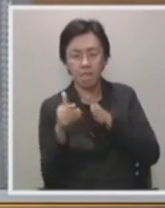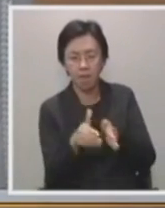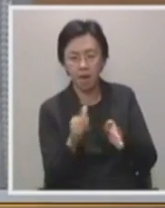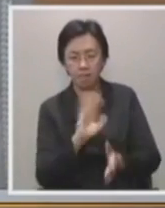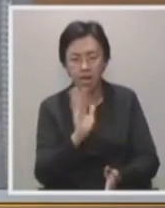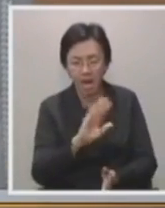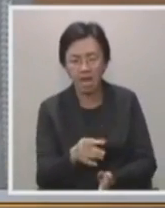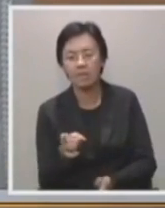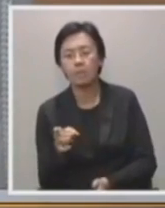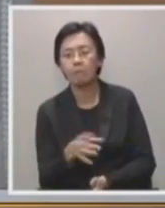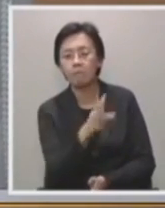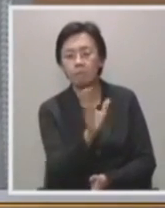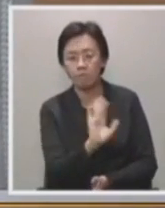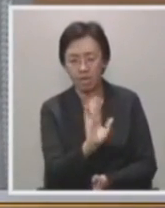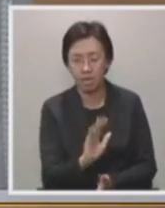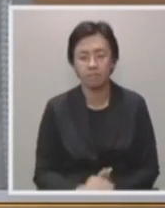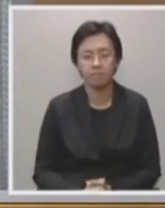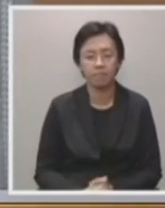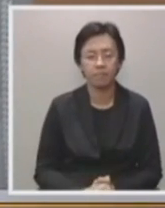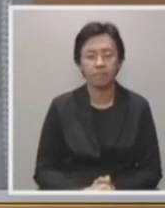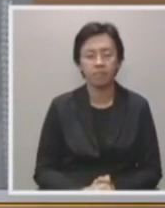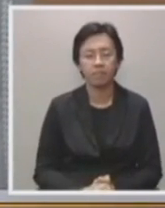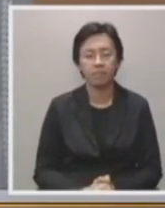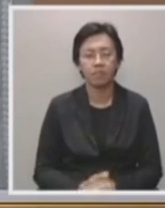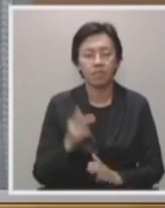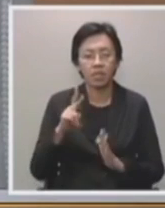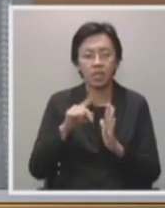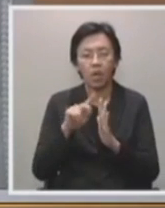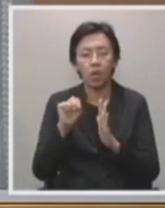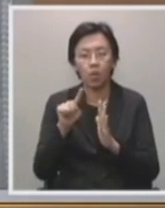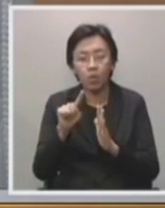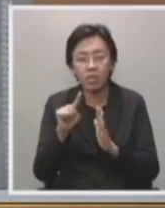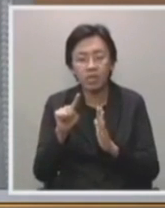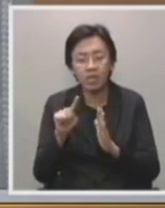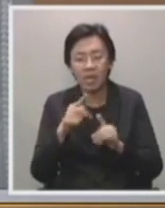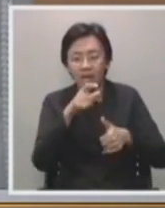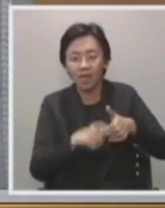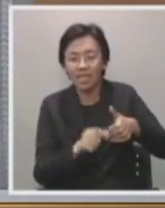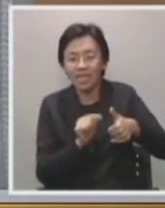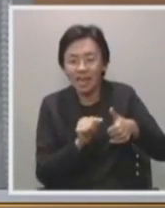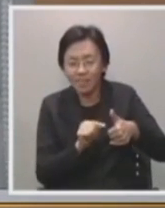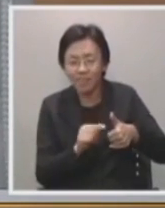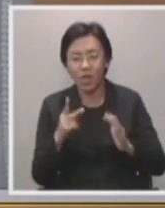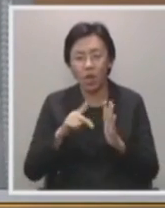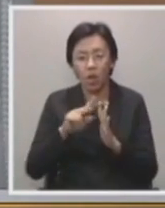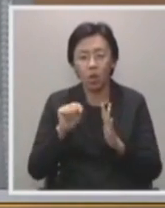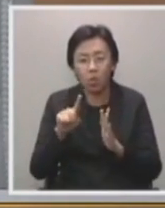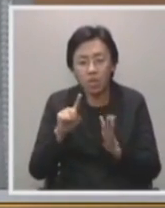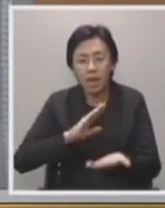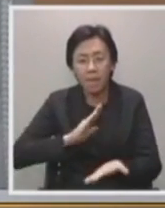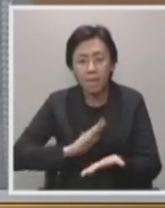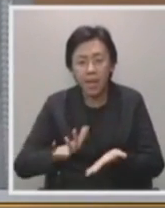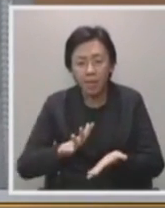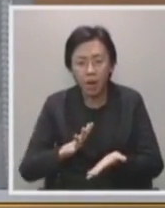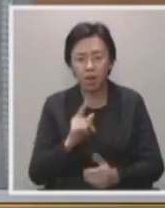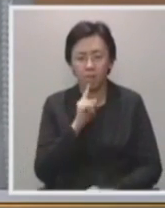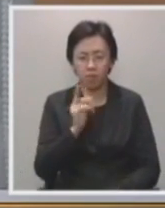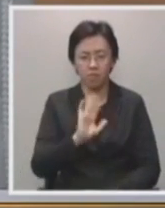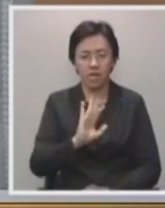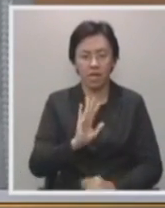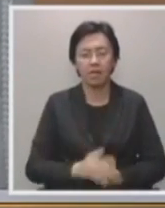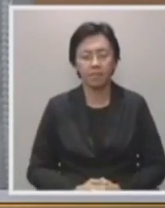หรือเสียดสีบุคคลใดเรียกคุณเนี่ยจะบอกว่าเป็นคำที่ไม่สุภาพก็ไม่ได้